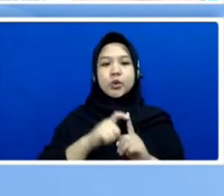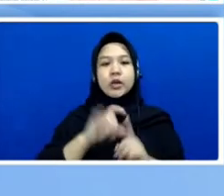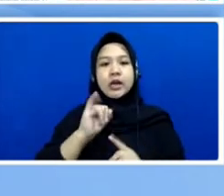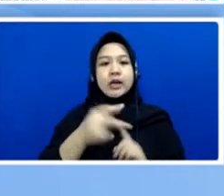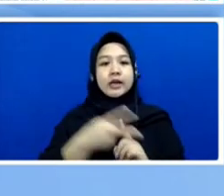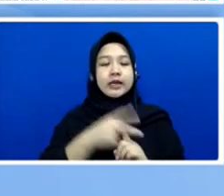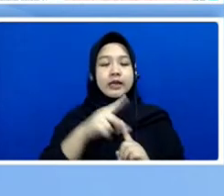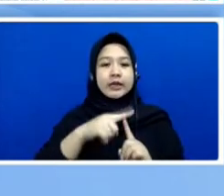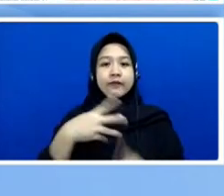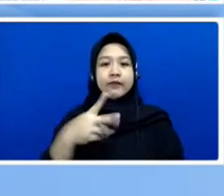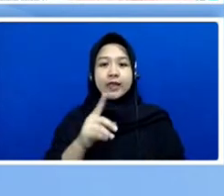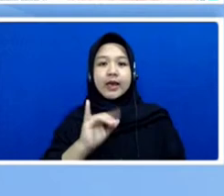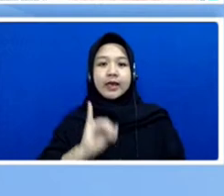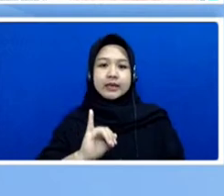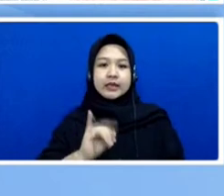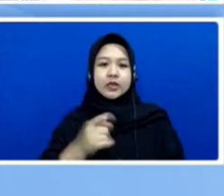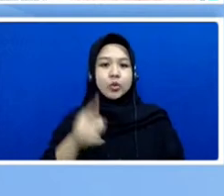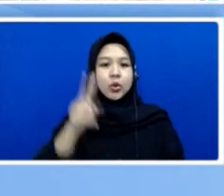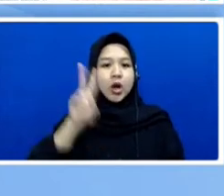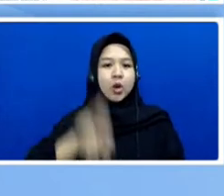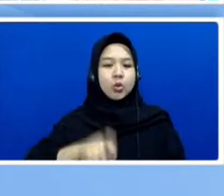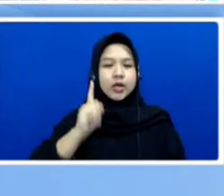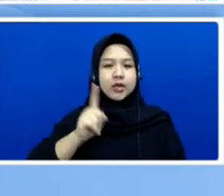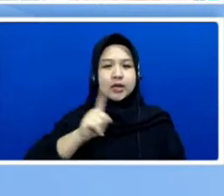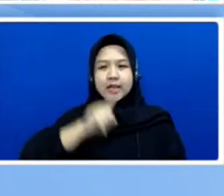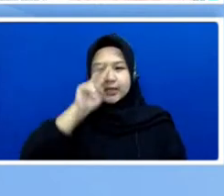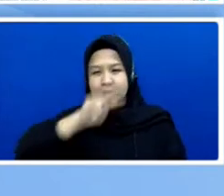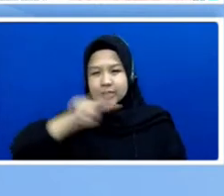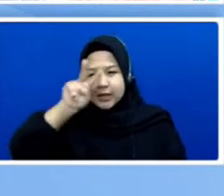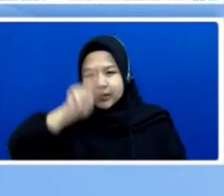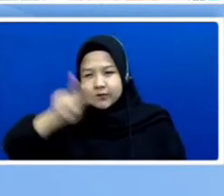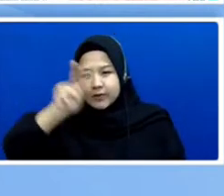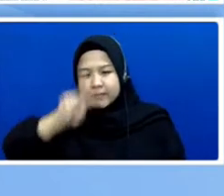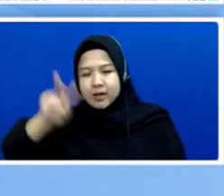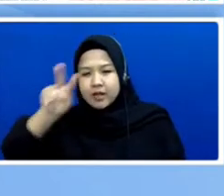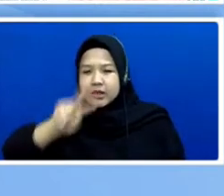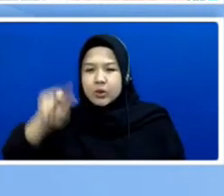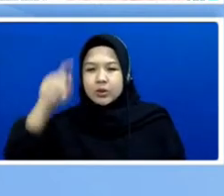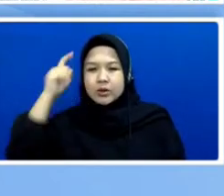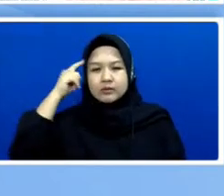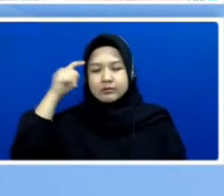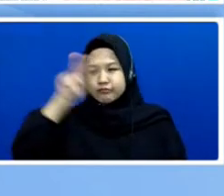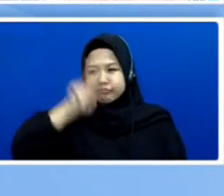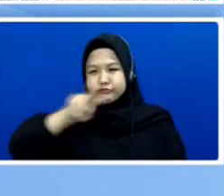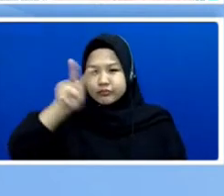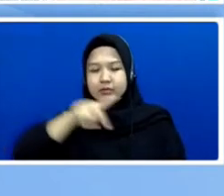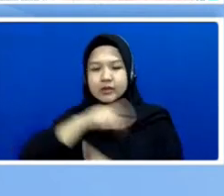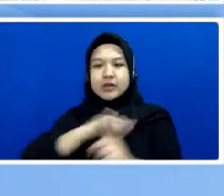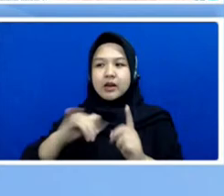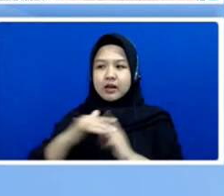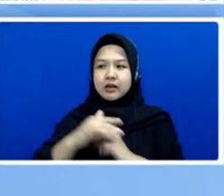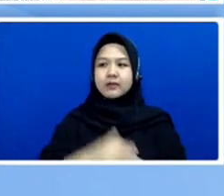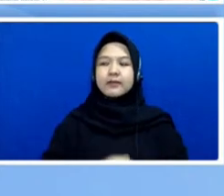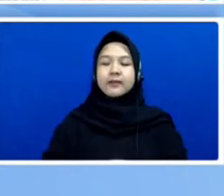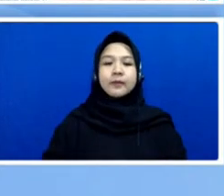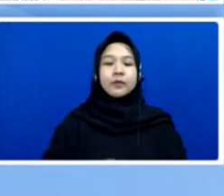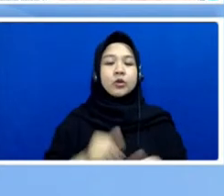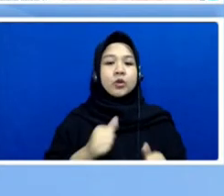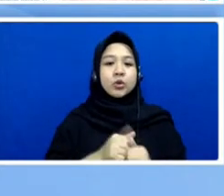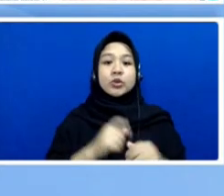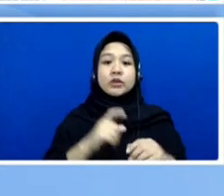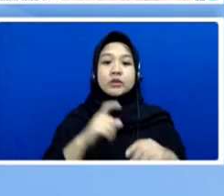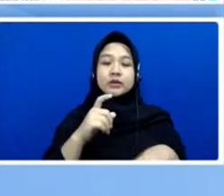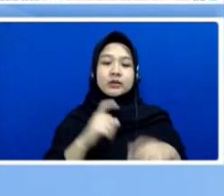ya. Jadi mesti ada detektif di masyarakat yang memantau, kira-kira begitu, intelijen ya, SBM. Nah, kemudian SBM ini